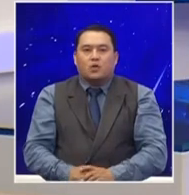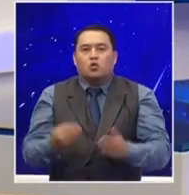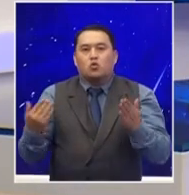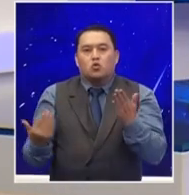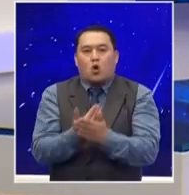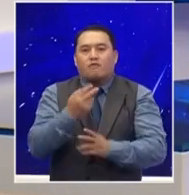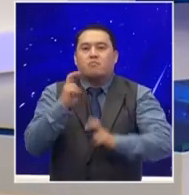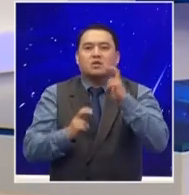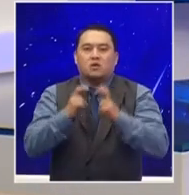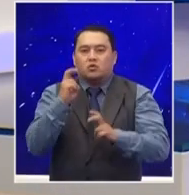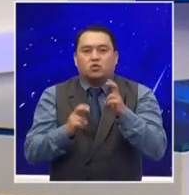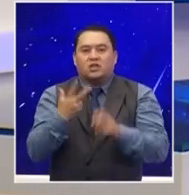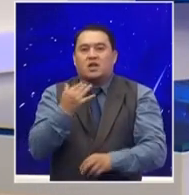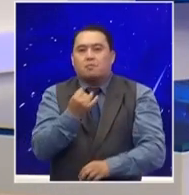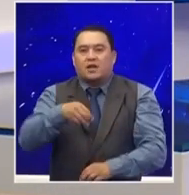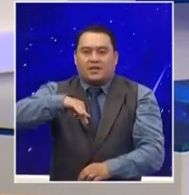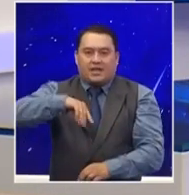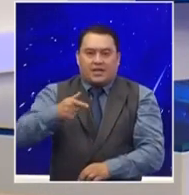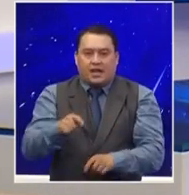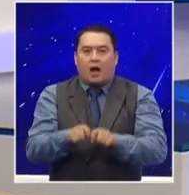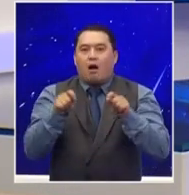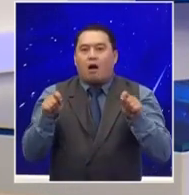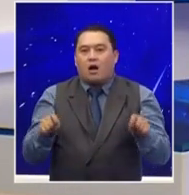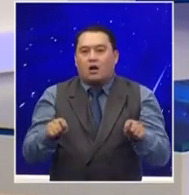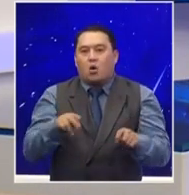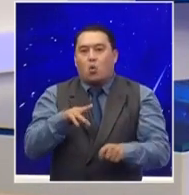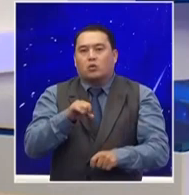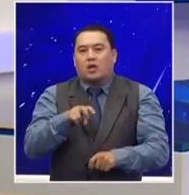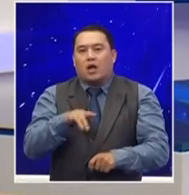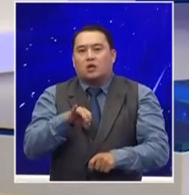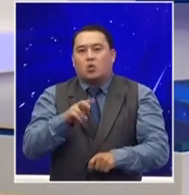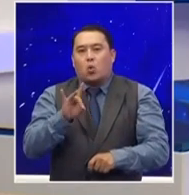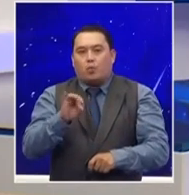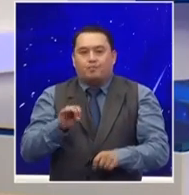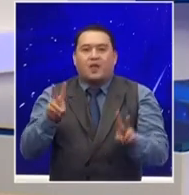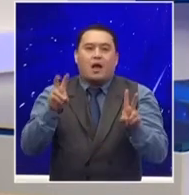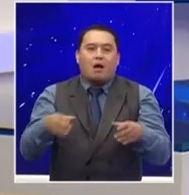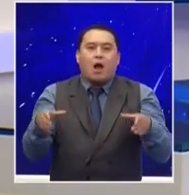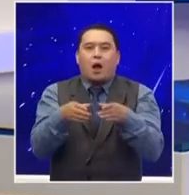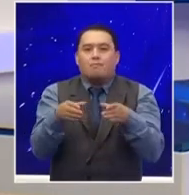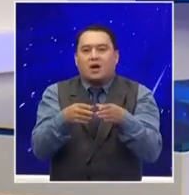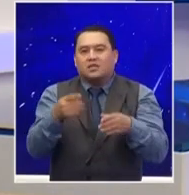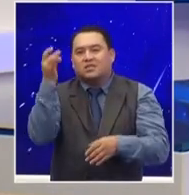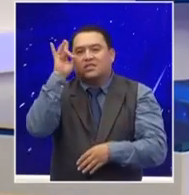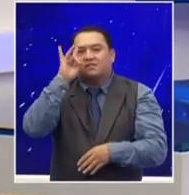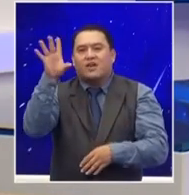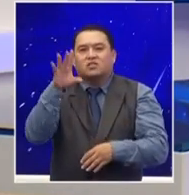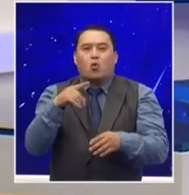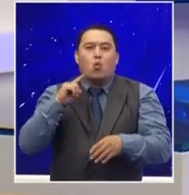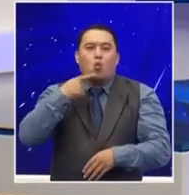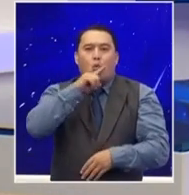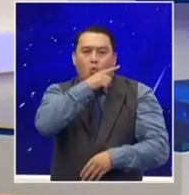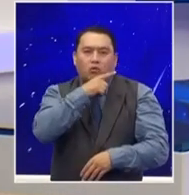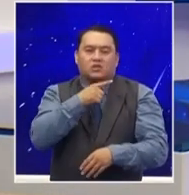Новое предприятие на сумму в 3 миллиарда тенге открылось на Коктал-Агро. Ранее компания была известна